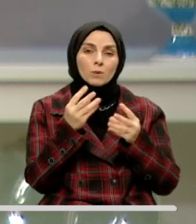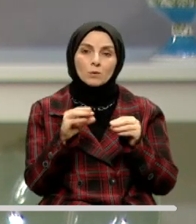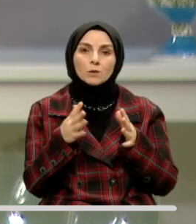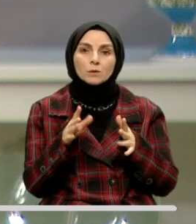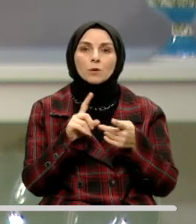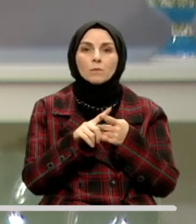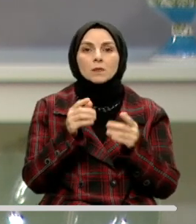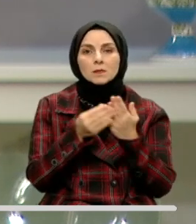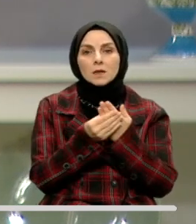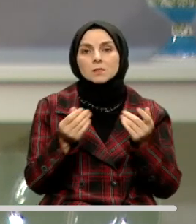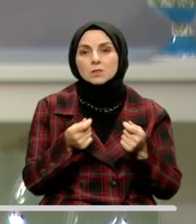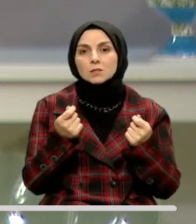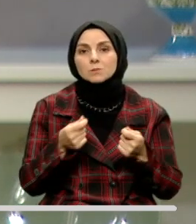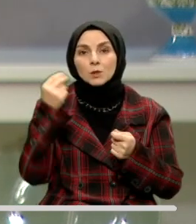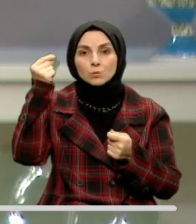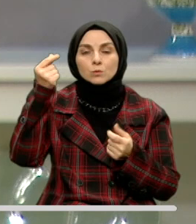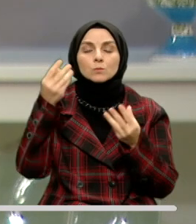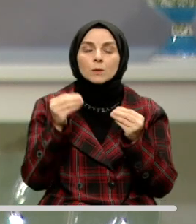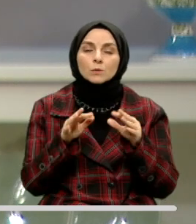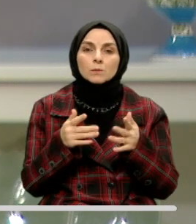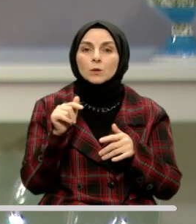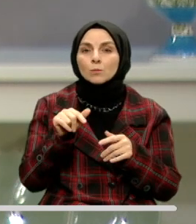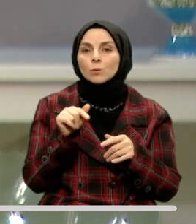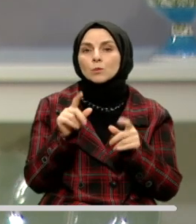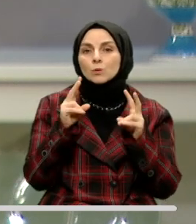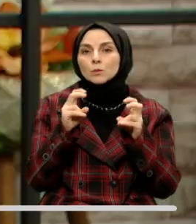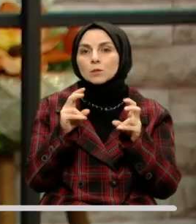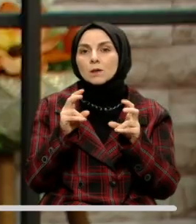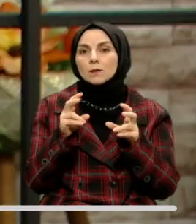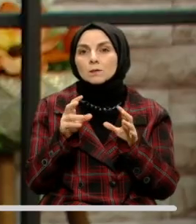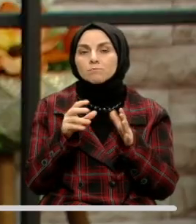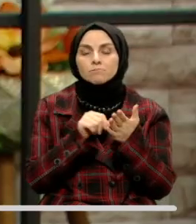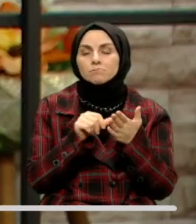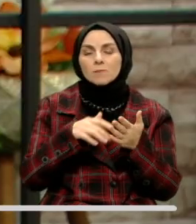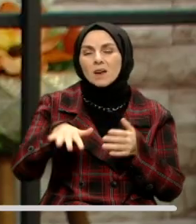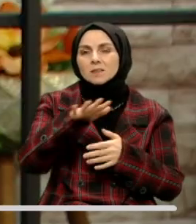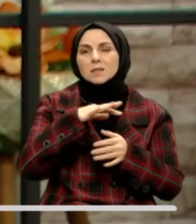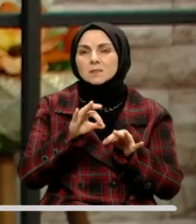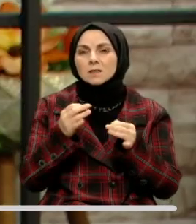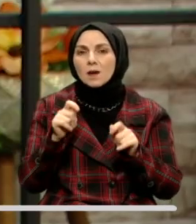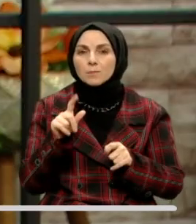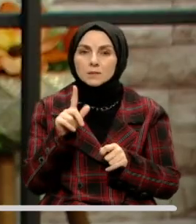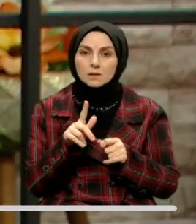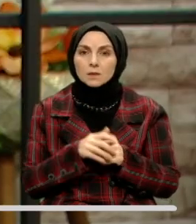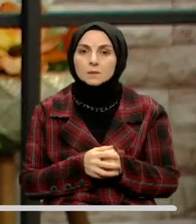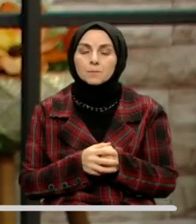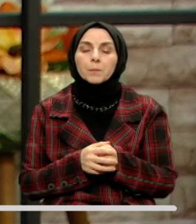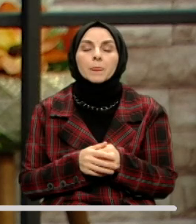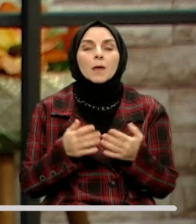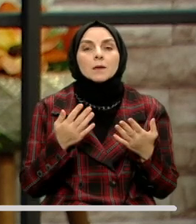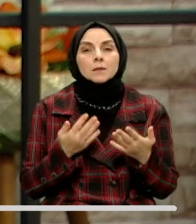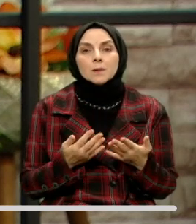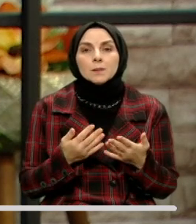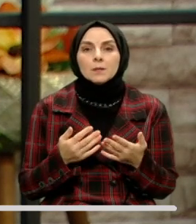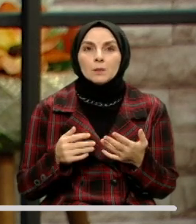davranmalı? Sadece çocuklar değil, yetişkinler de neler yapmalı? Tabii şöyle bir süreç de var. Dışsal uyaranların yanında